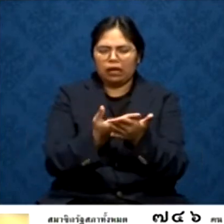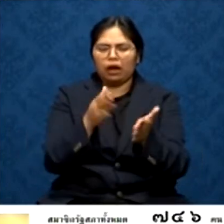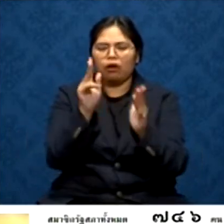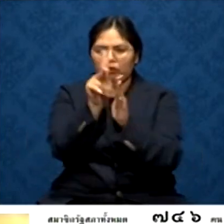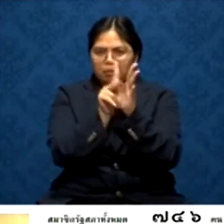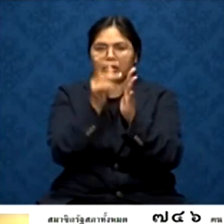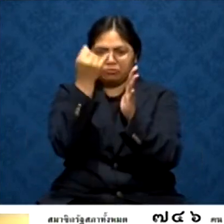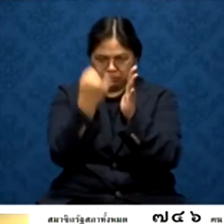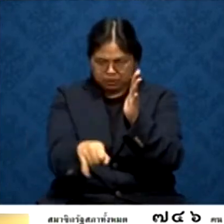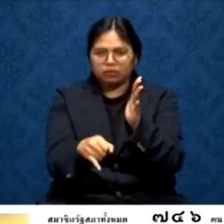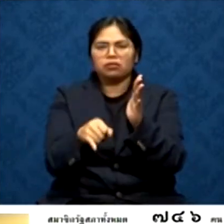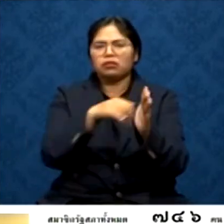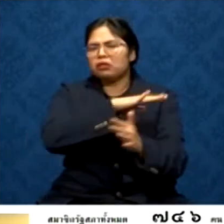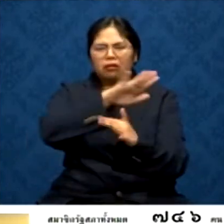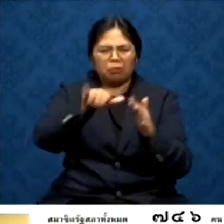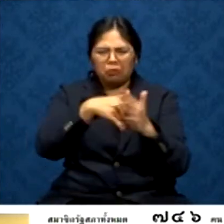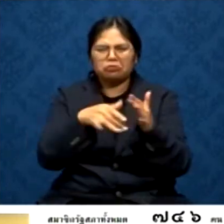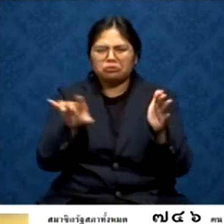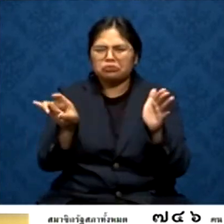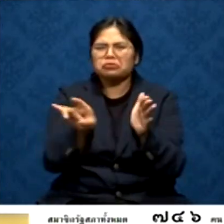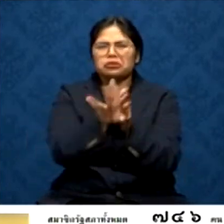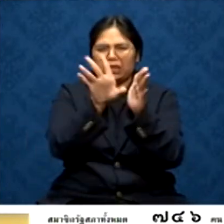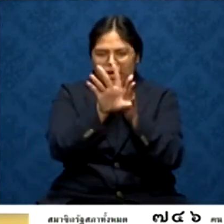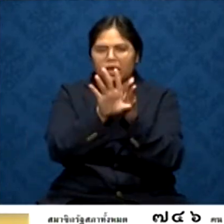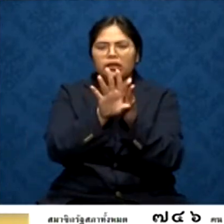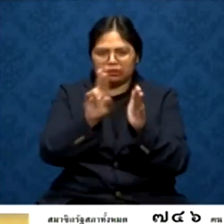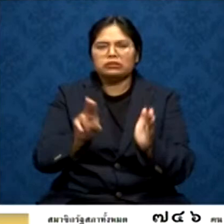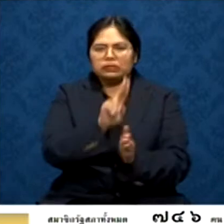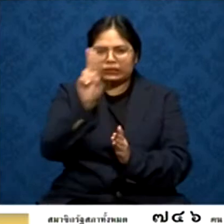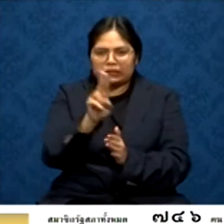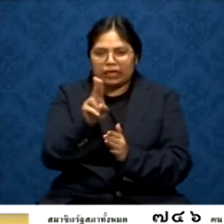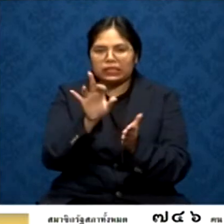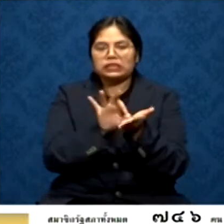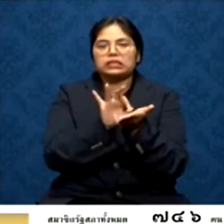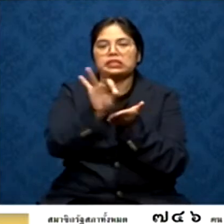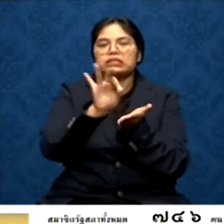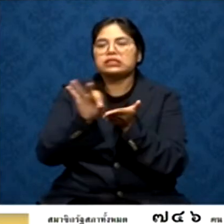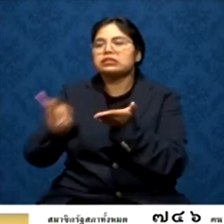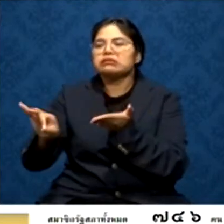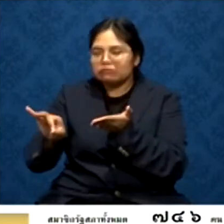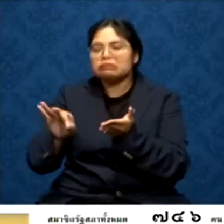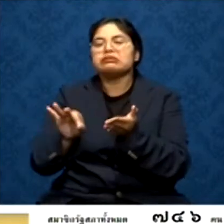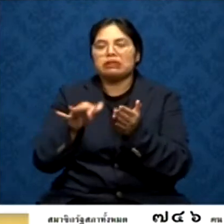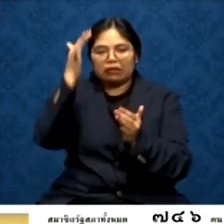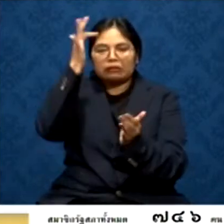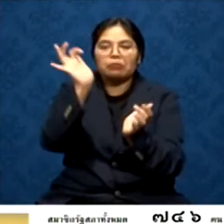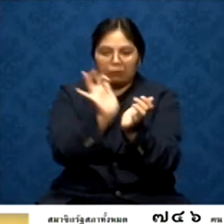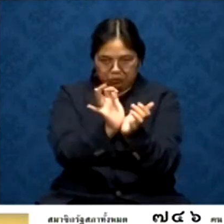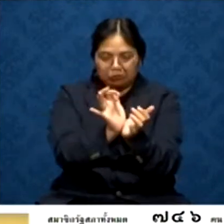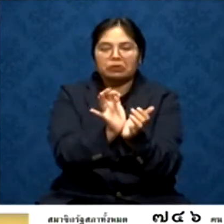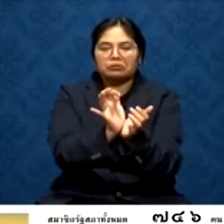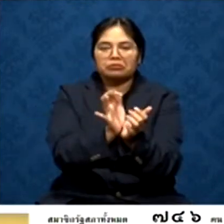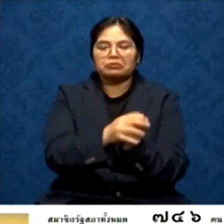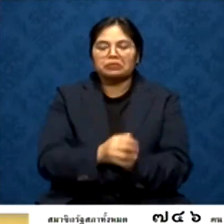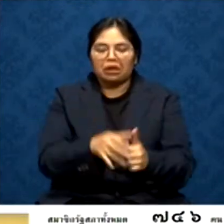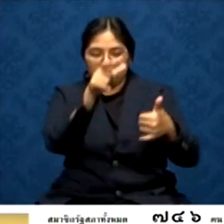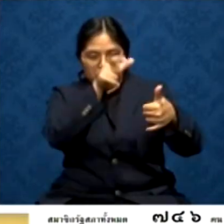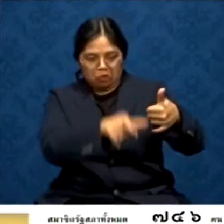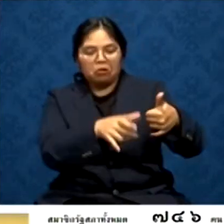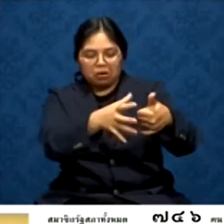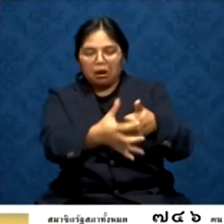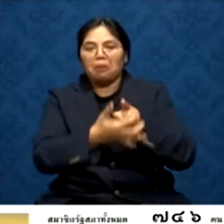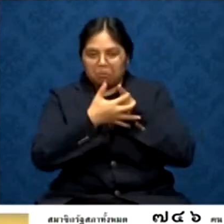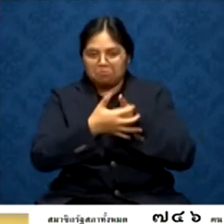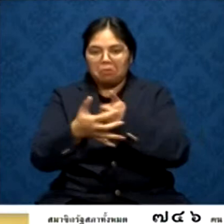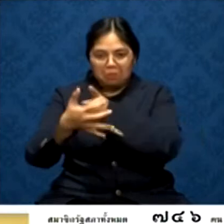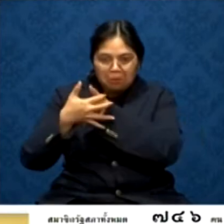ายที่ในท้ายที่สุดก็ถูกใช้เอาไว้เพื่อซื้อตำรวจสร้างเครือข่ายพวกพ้องทำลายความยุติ